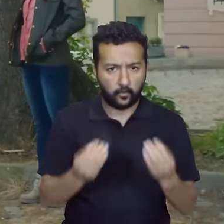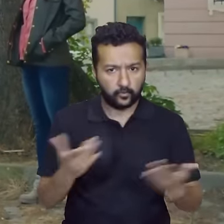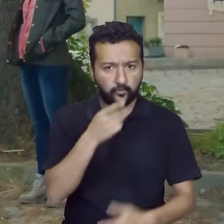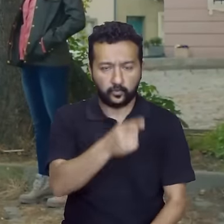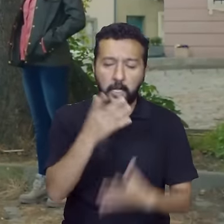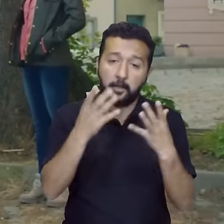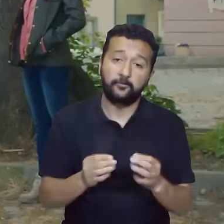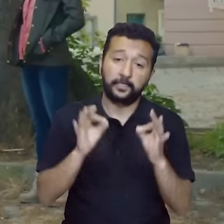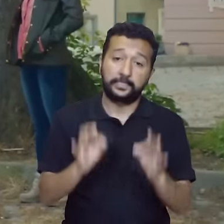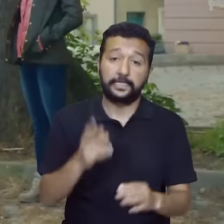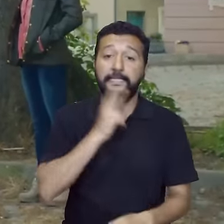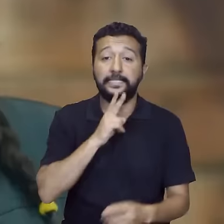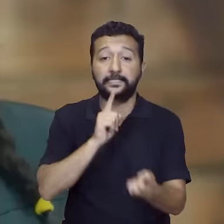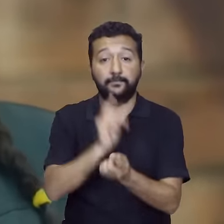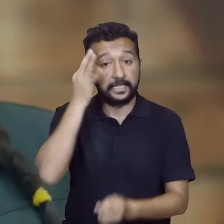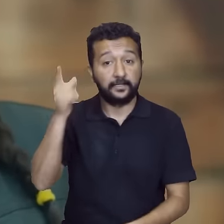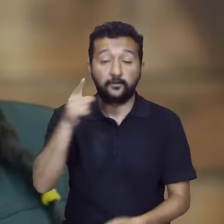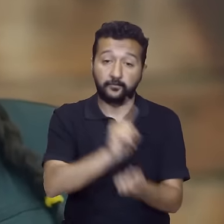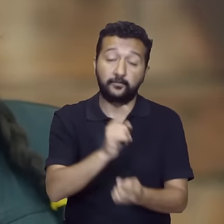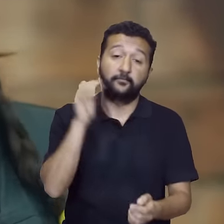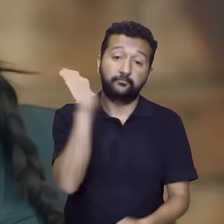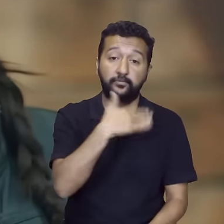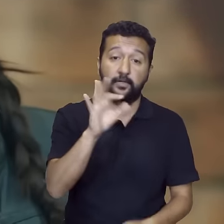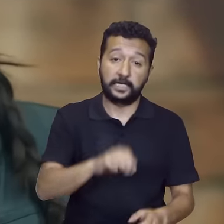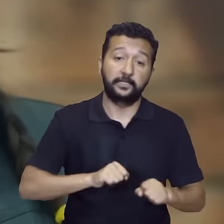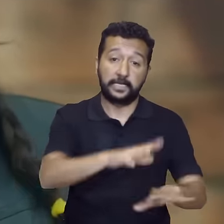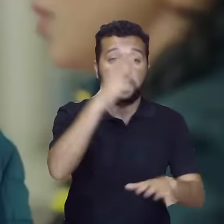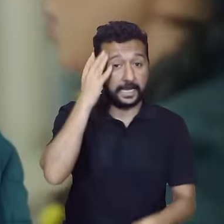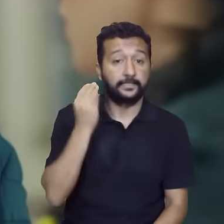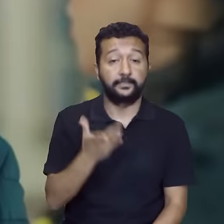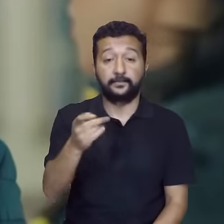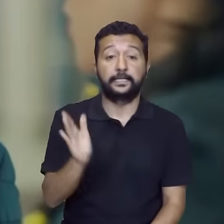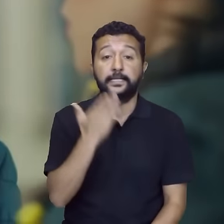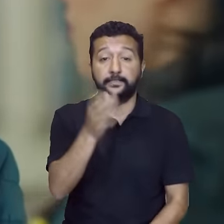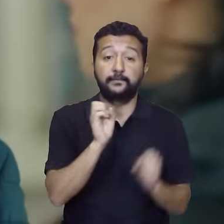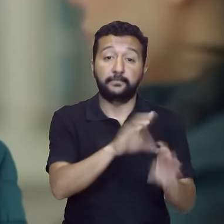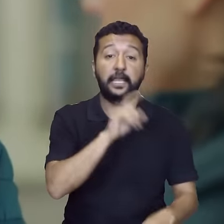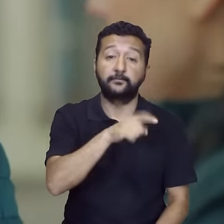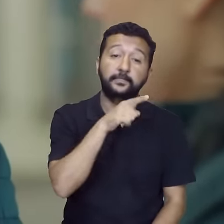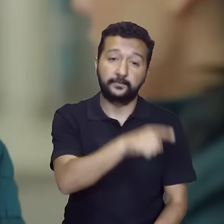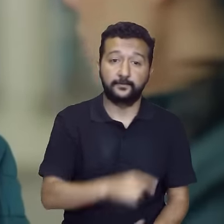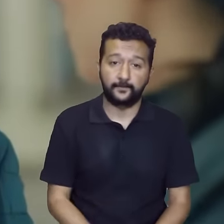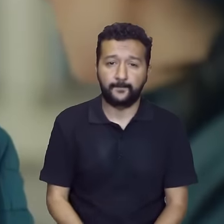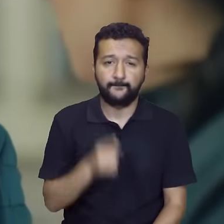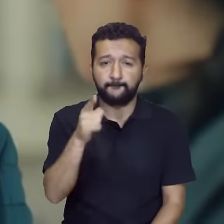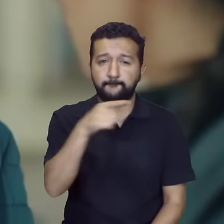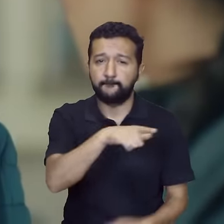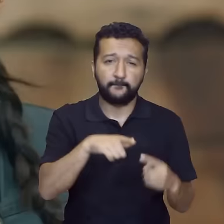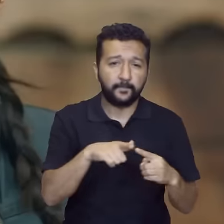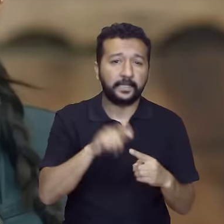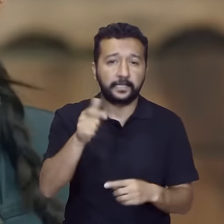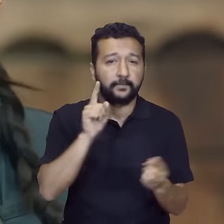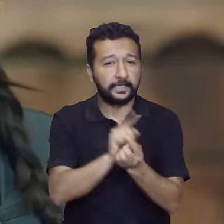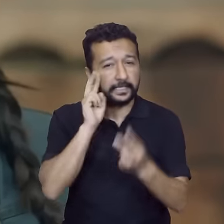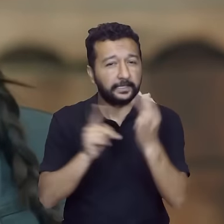buna? Ne olacak? Yine teyzemi delirtti. O da dövüp yolladı her zamanki gibi anlaşılan. Neyse bırak şimdi amcamı falan da. Sen bu Feride ile ne